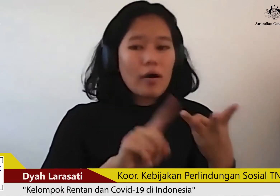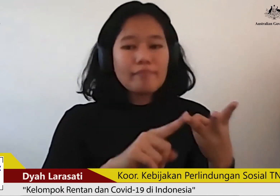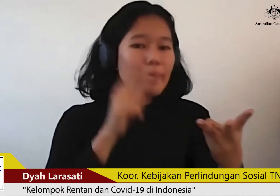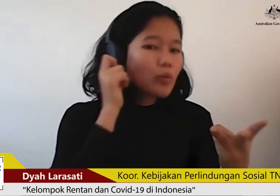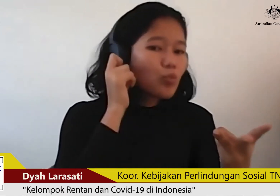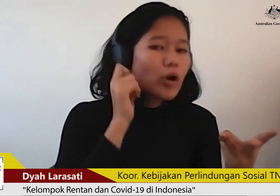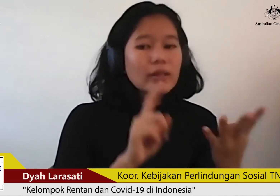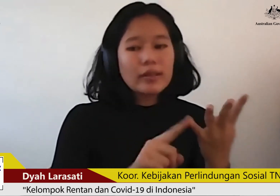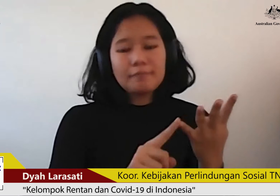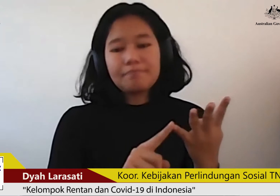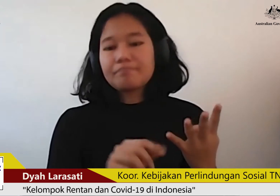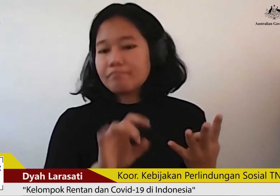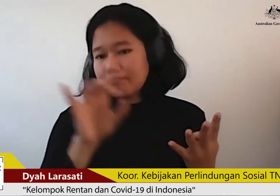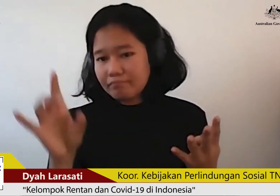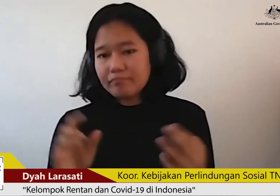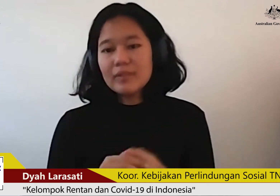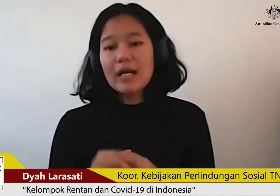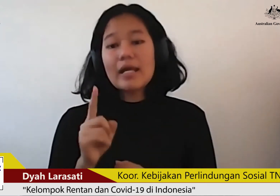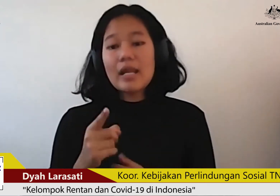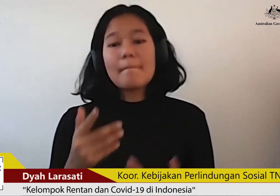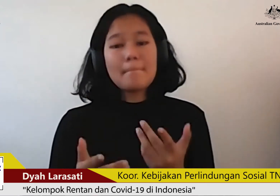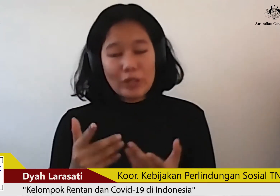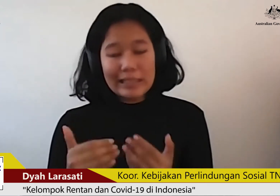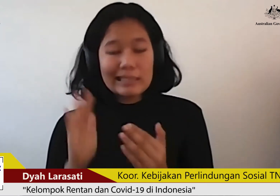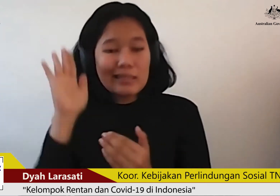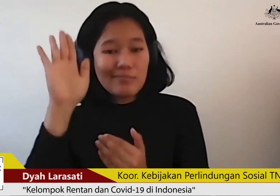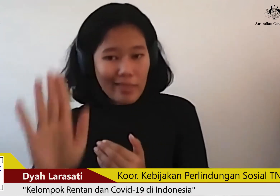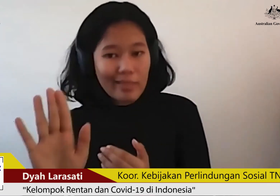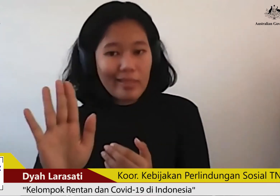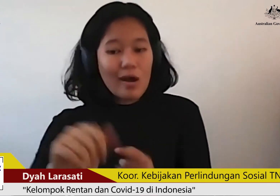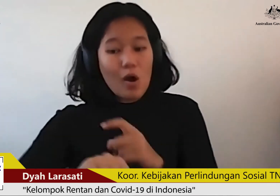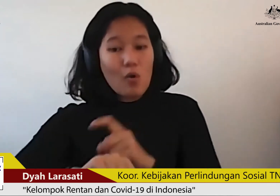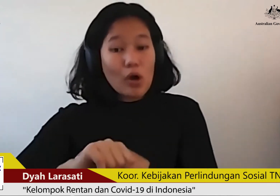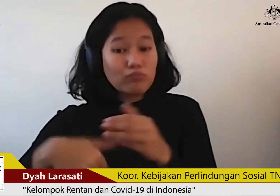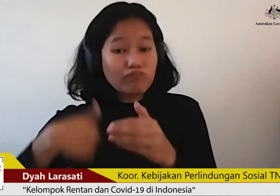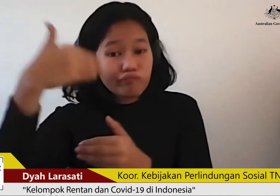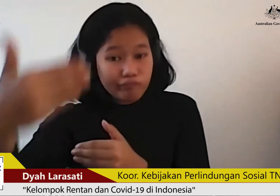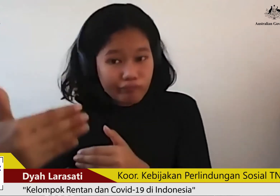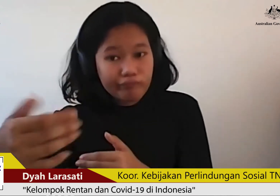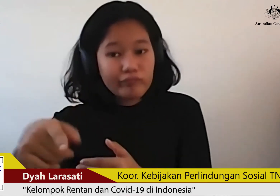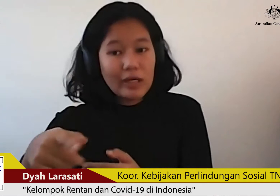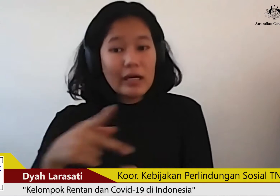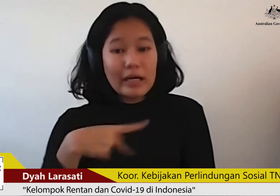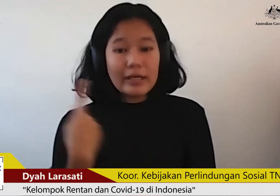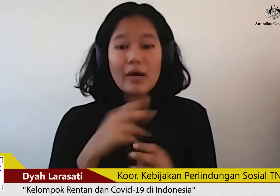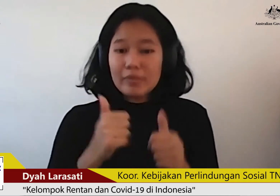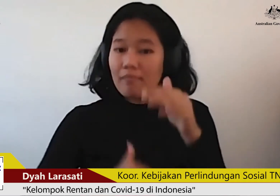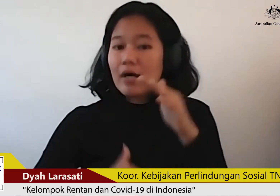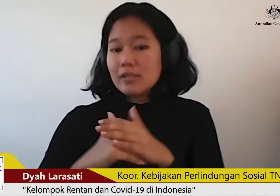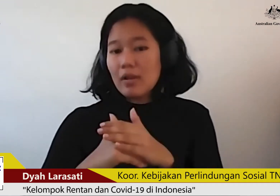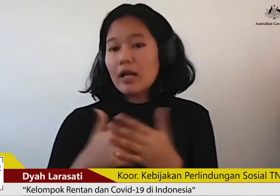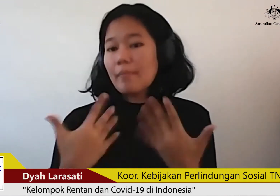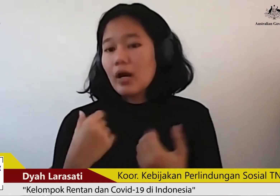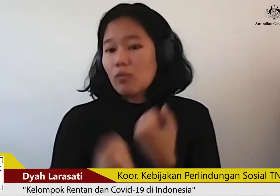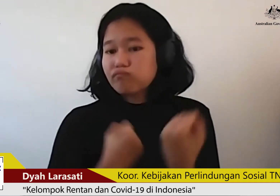perempuan. Nah, mungkin ke depannya atau dalam jangka waktu ke depan ini, kita lebih memaksimalkan upaya